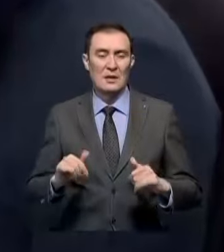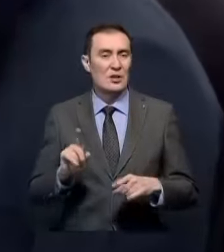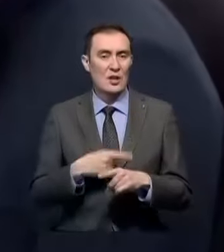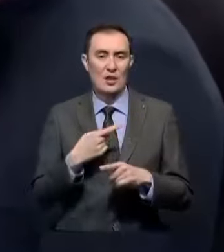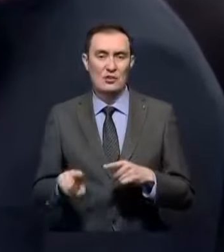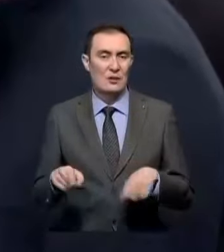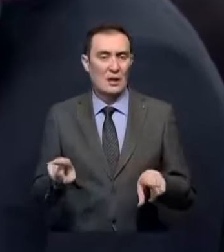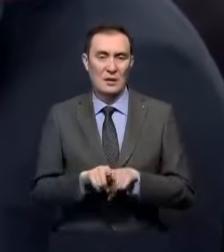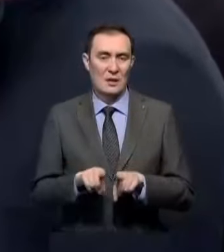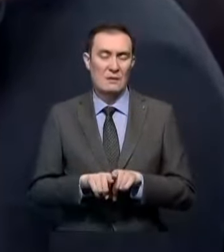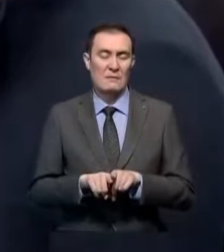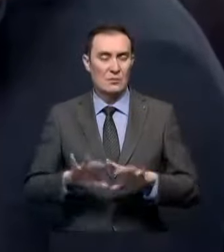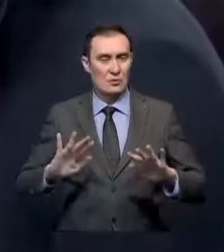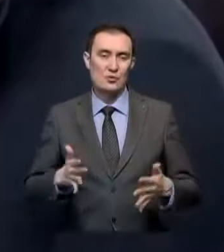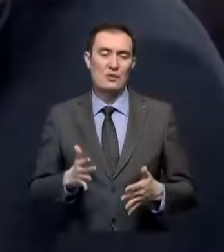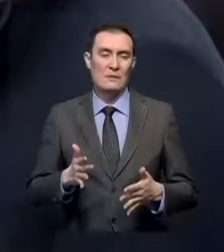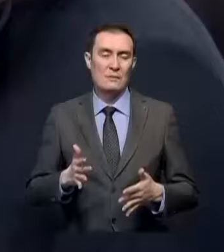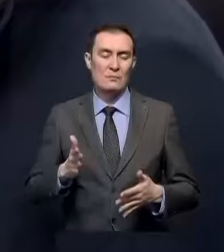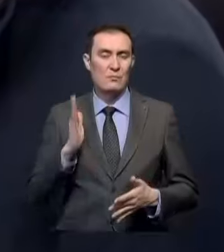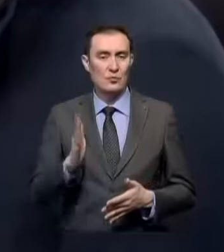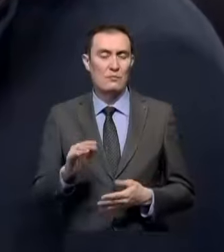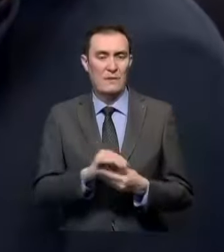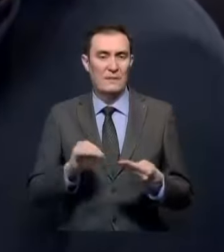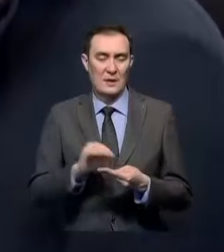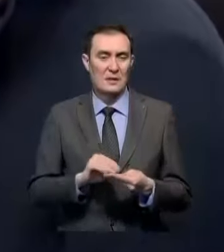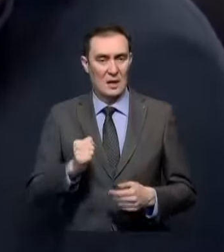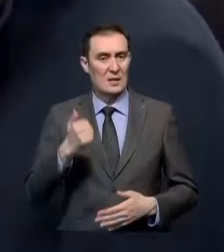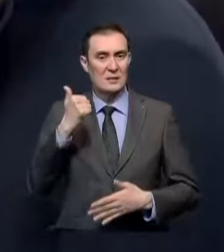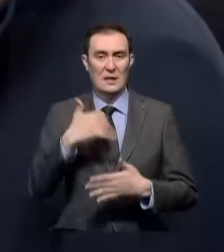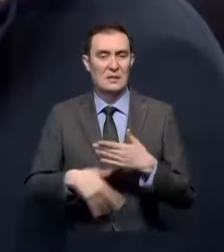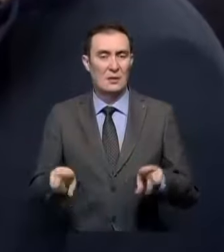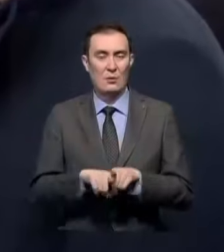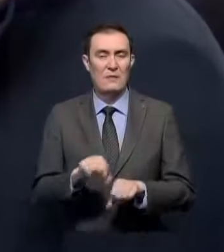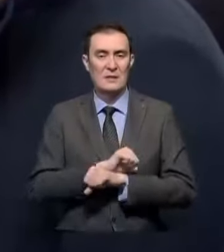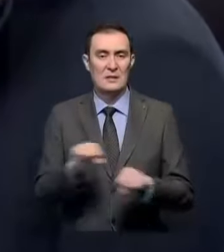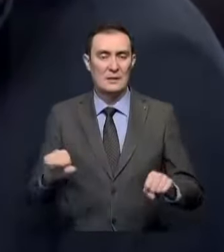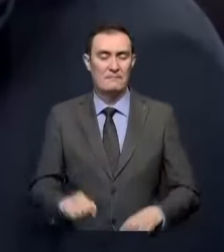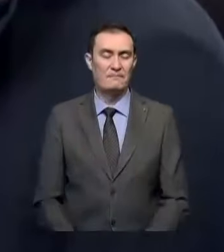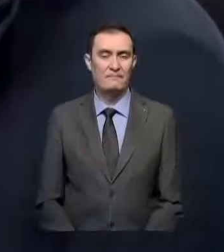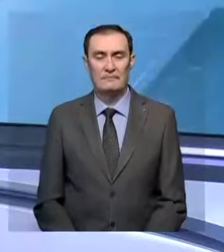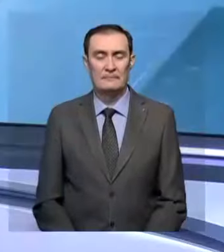вот такие случаи будут повторяться. В столице, конечно, это нельзя допускать.